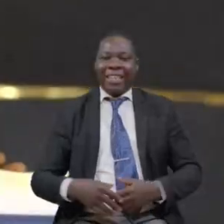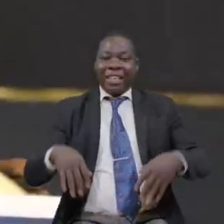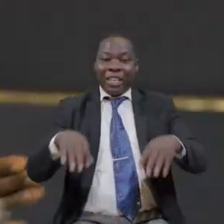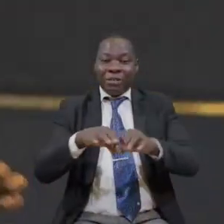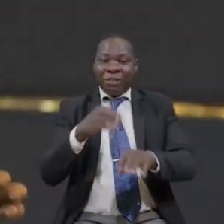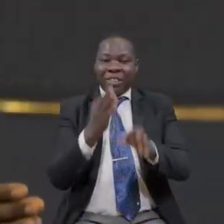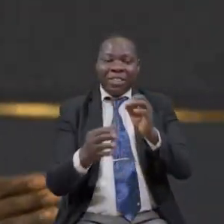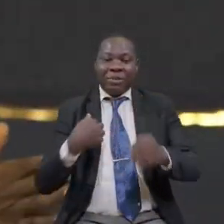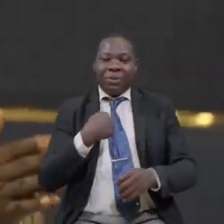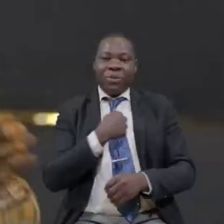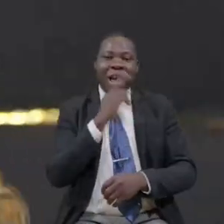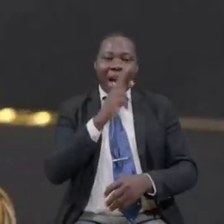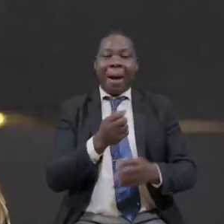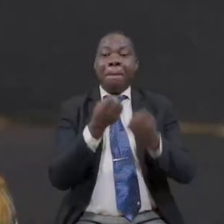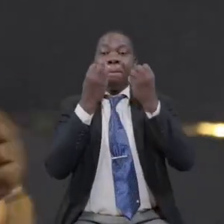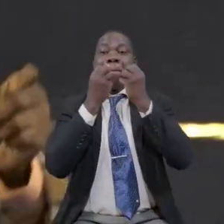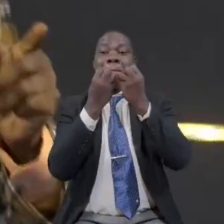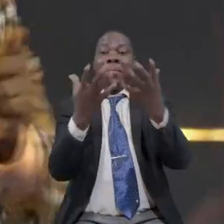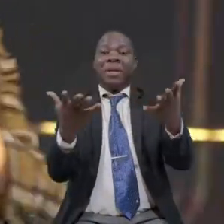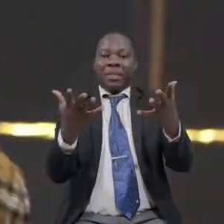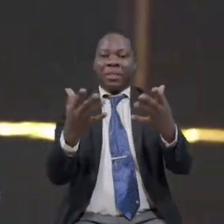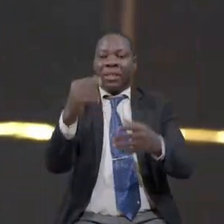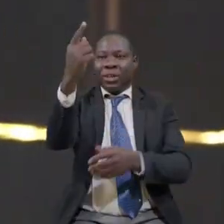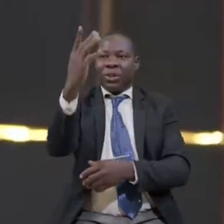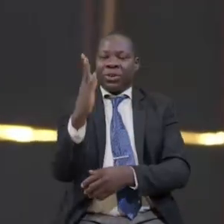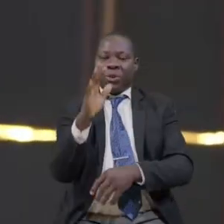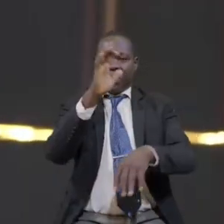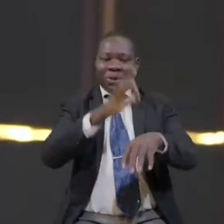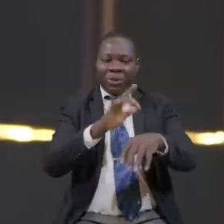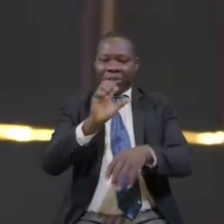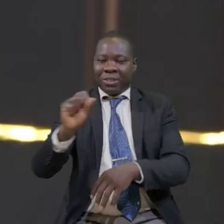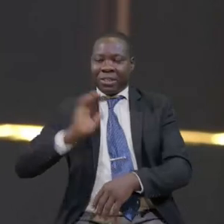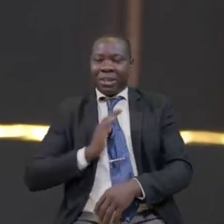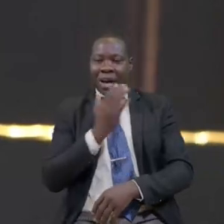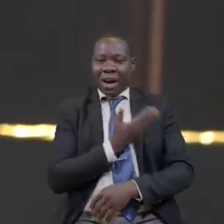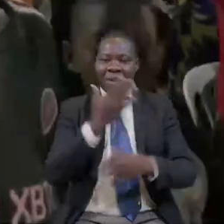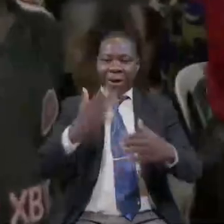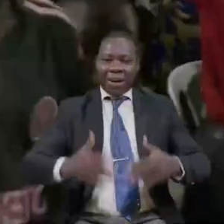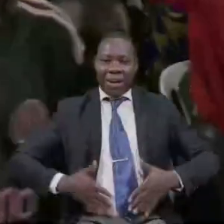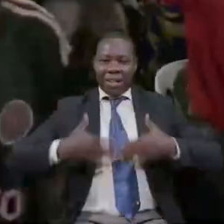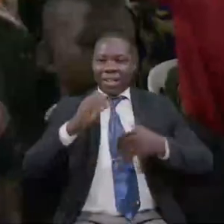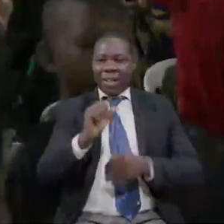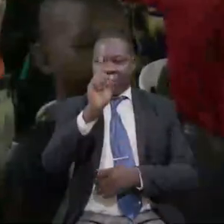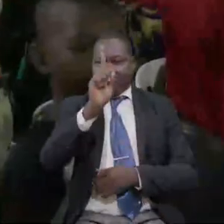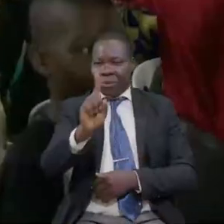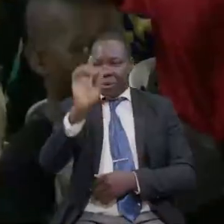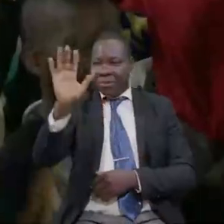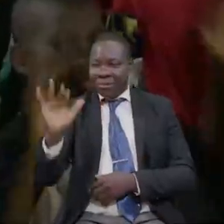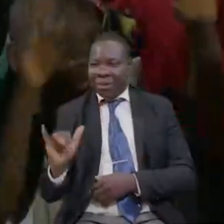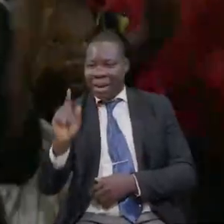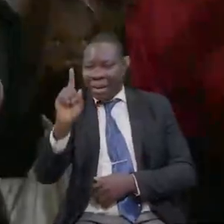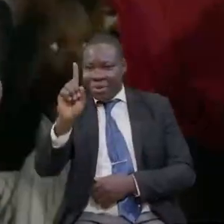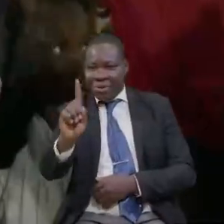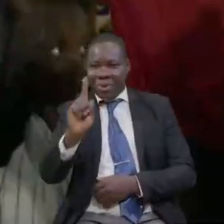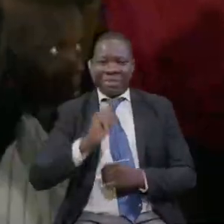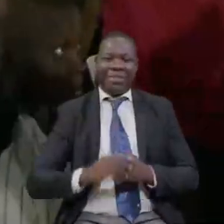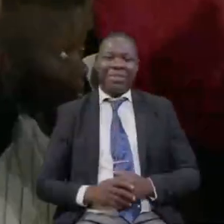quoi que nous soyons plusieurs, Dieu touchera nos vies une à